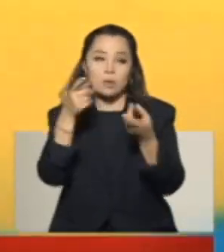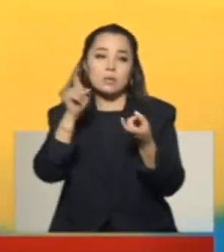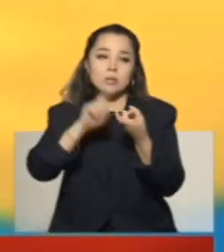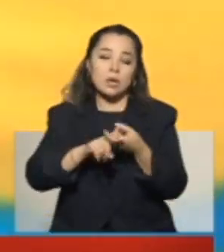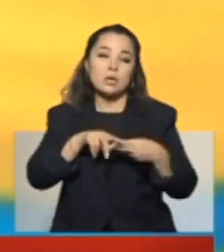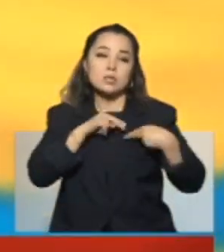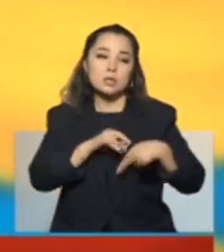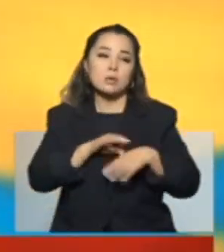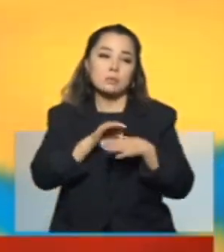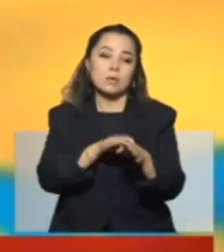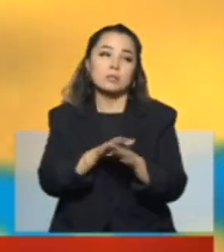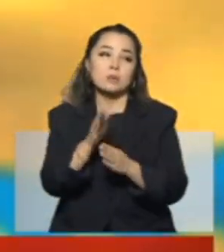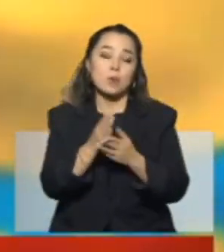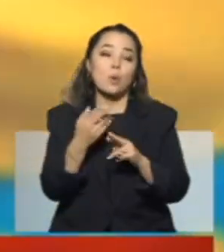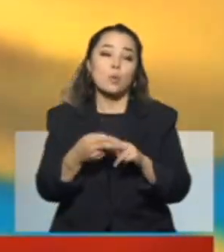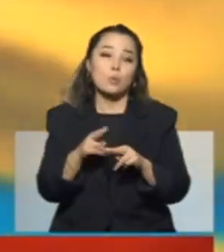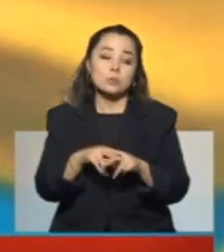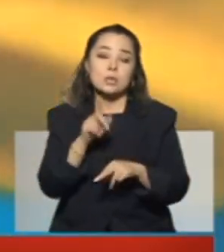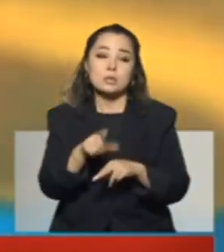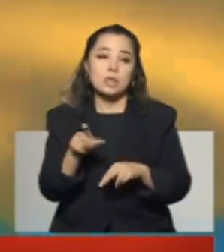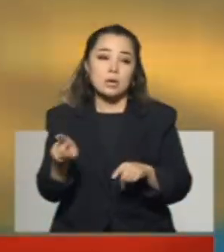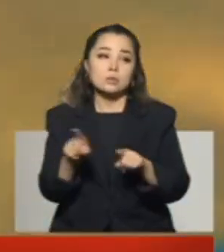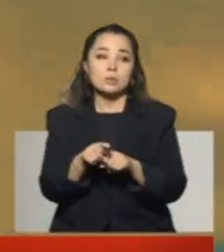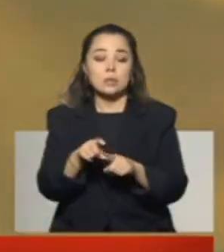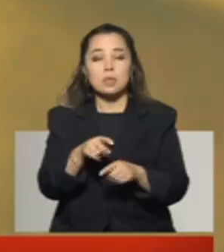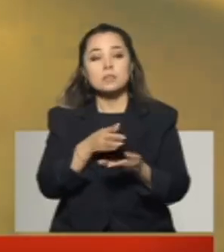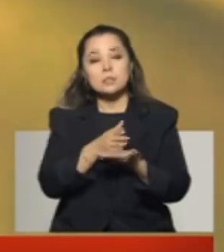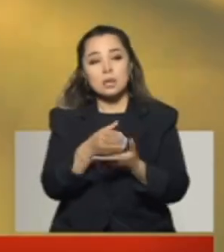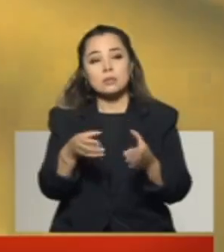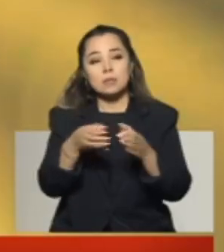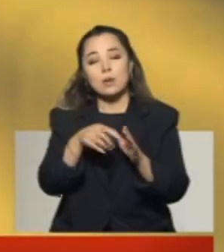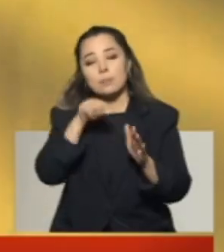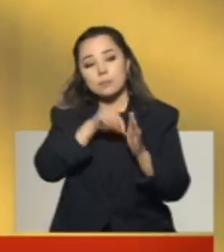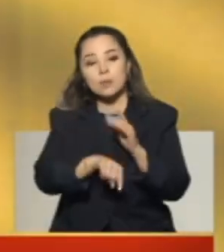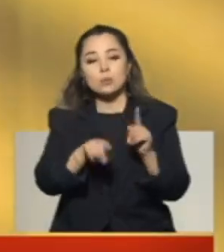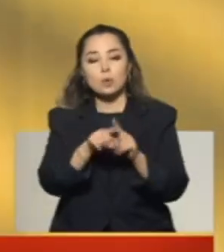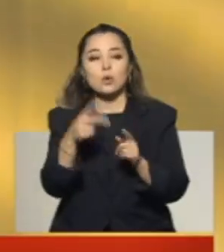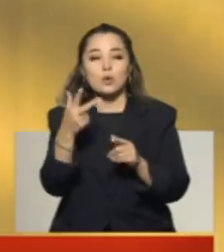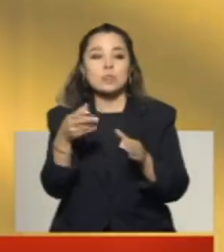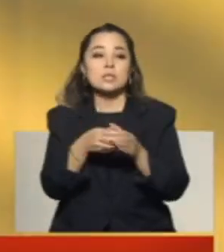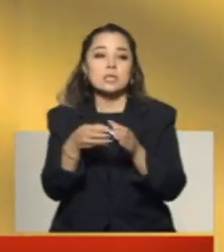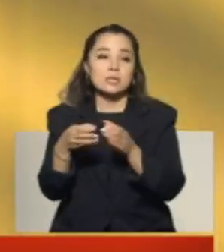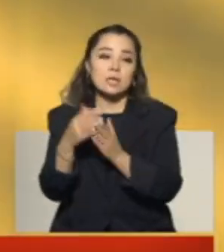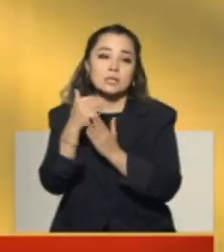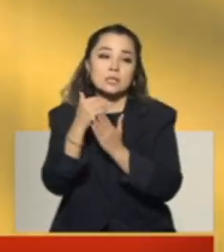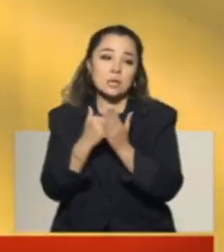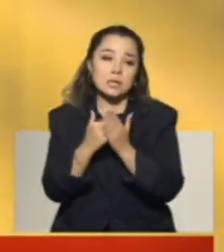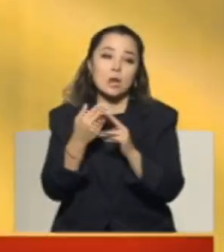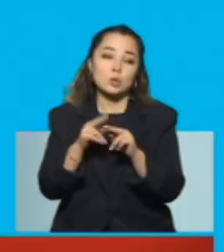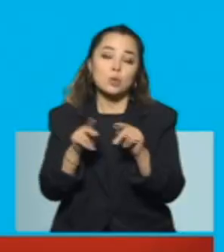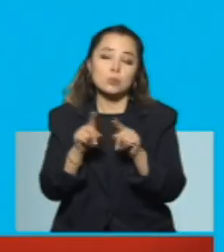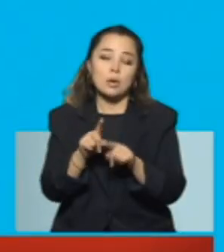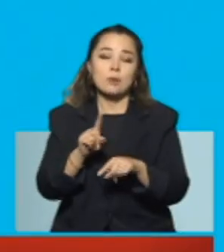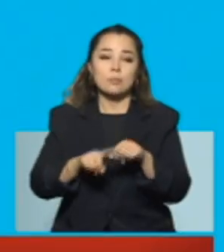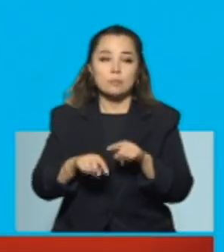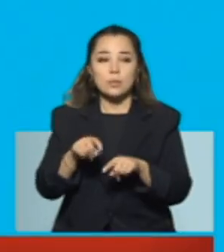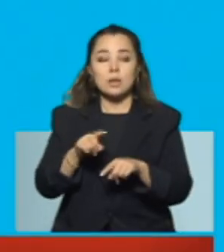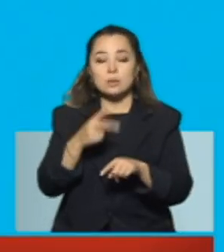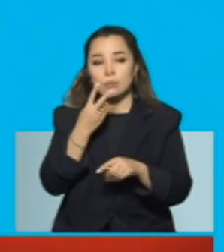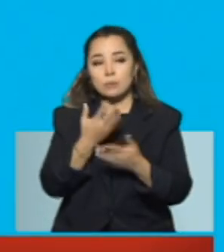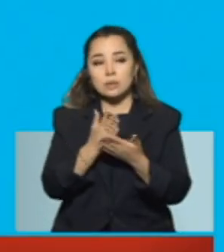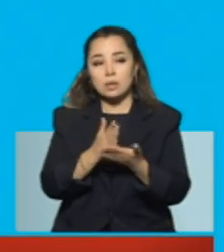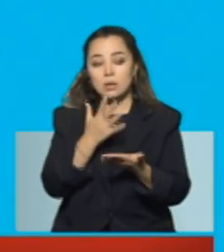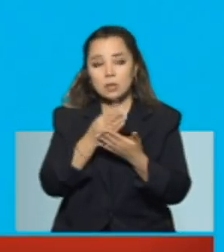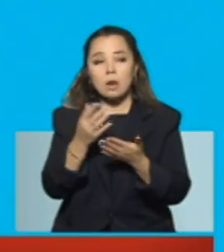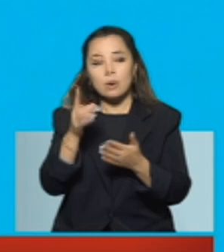бір еңбектері бар. Сол жерде ол кісілер саяси мәдениеттің үш деңгейін белгілейді. Ең бірінші ол жаңағы патриархалдық дейді, екіншісі